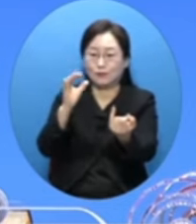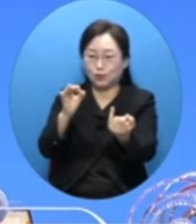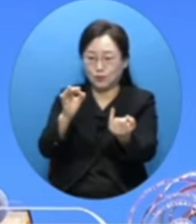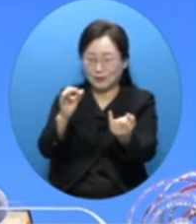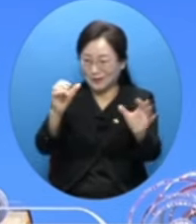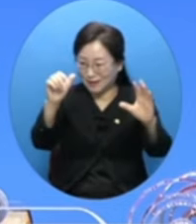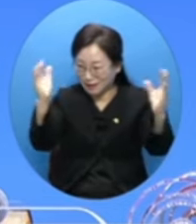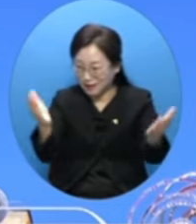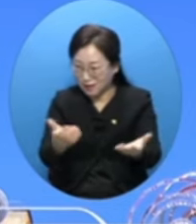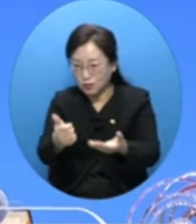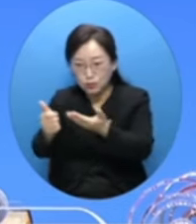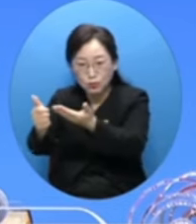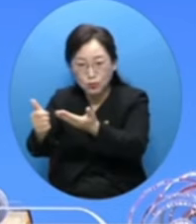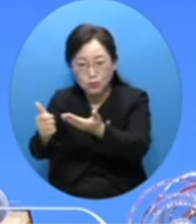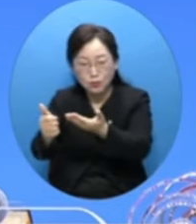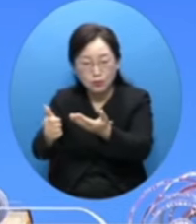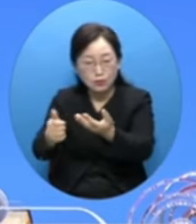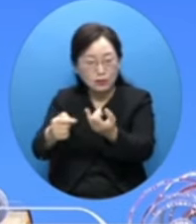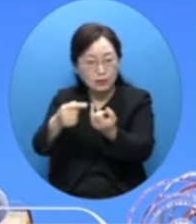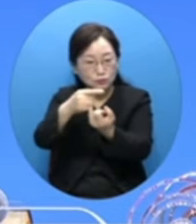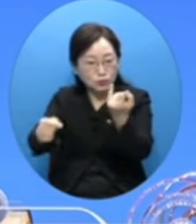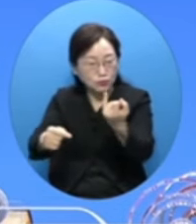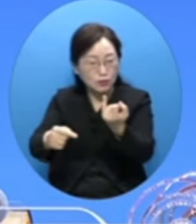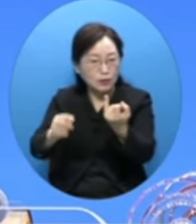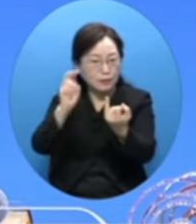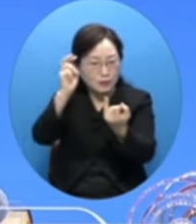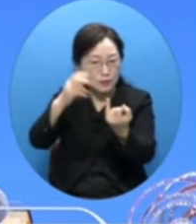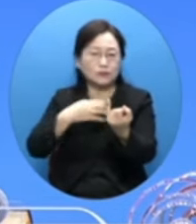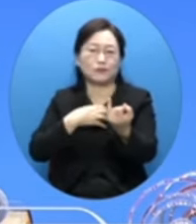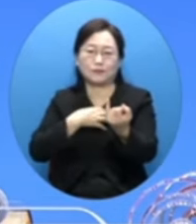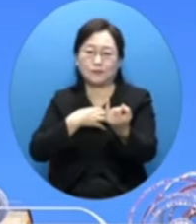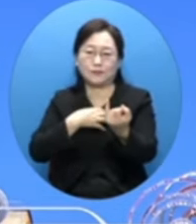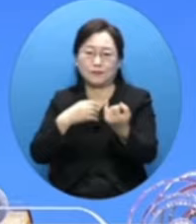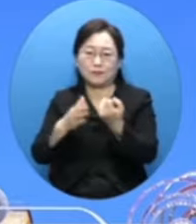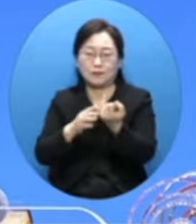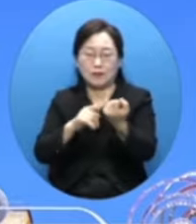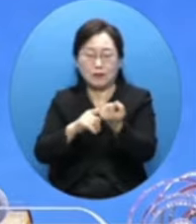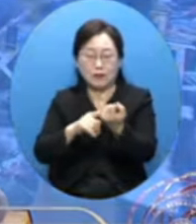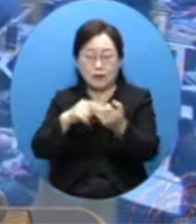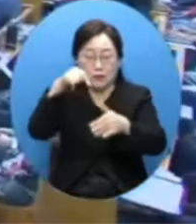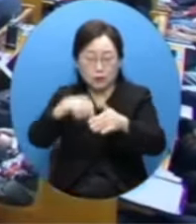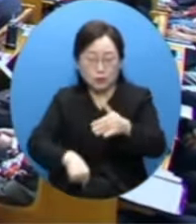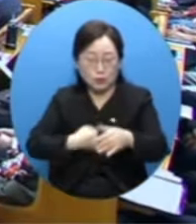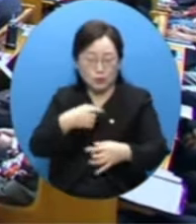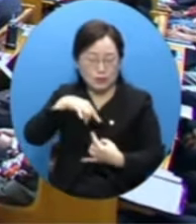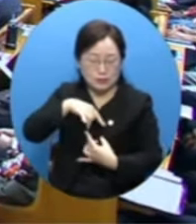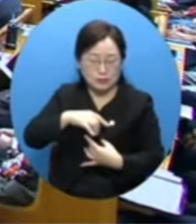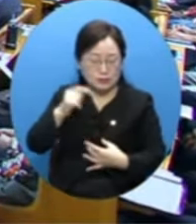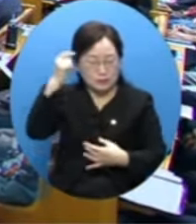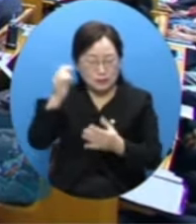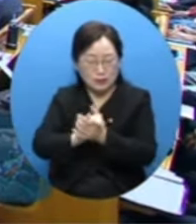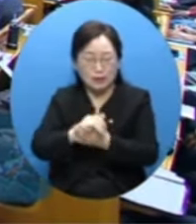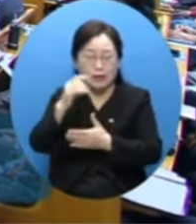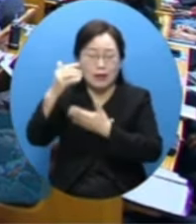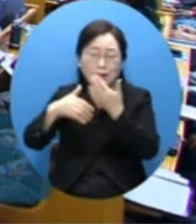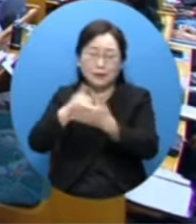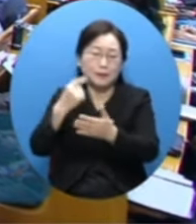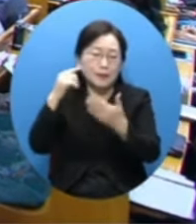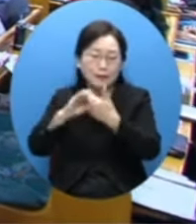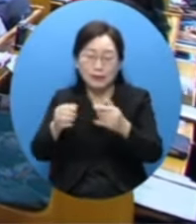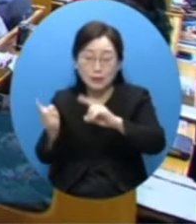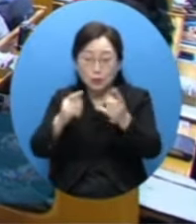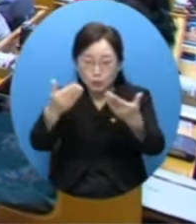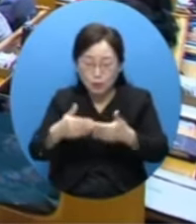찔려 죽을 것 같은 그런 위협을 느꼈습니다. 순간적으로 그분은 기도했습니다. 만일 나를 살려주시면